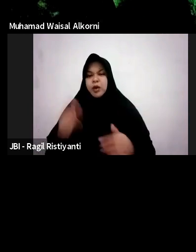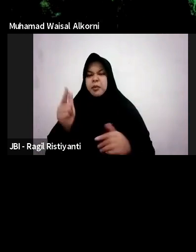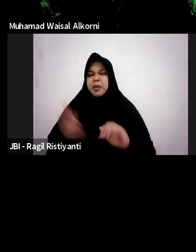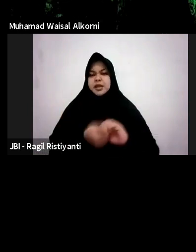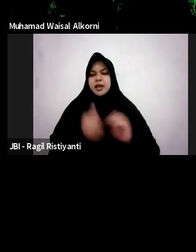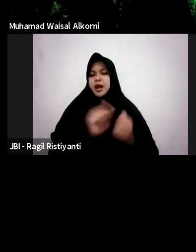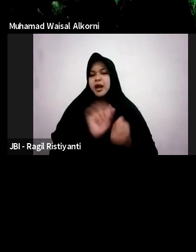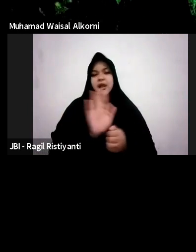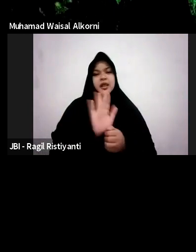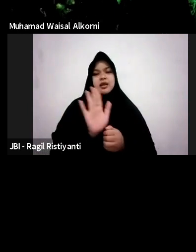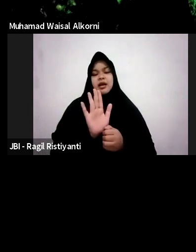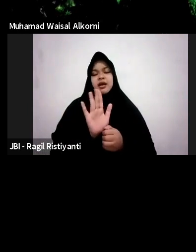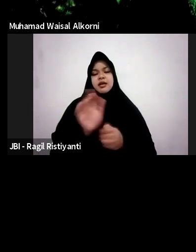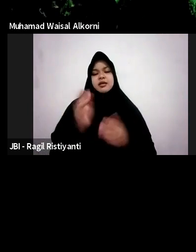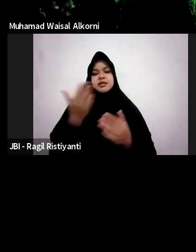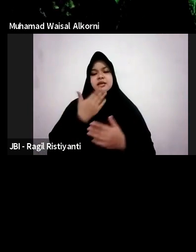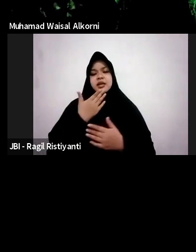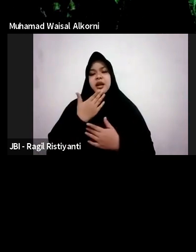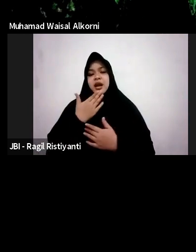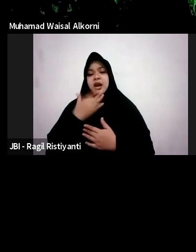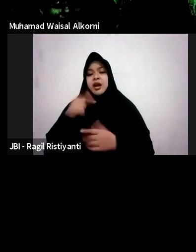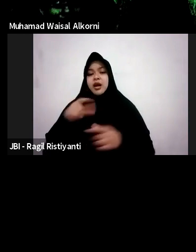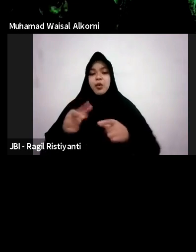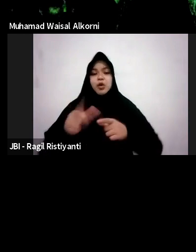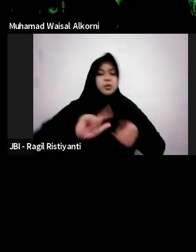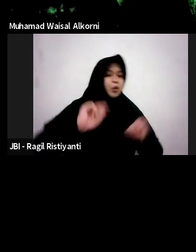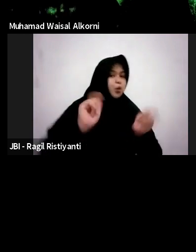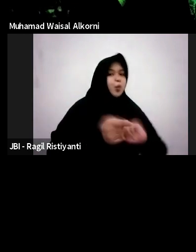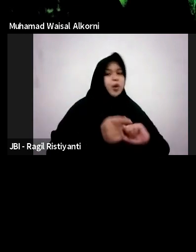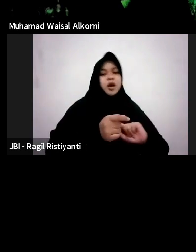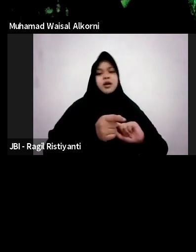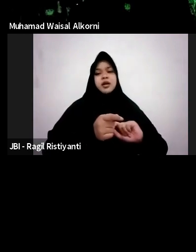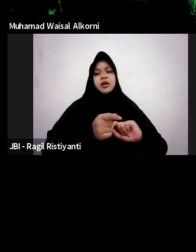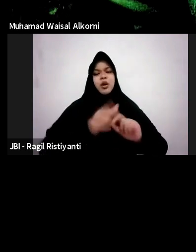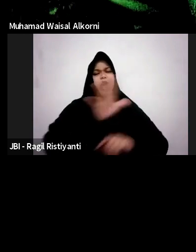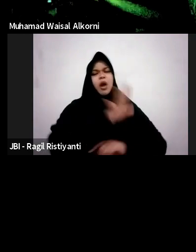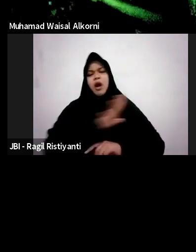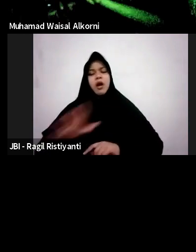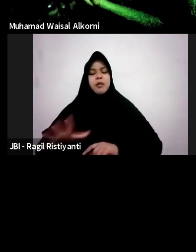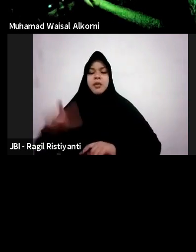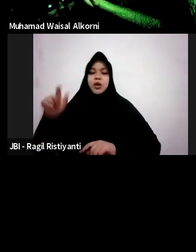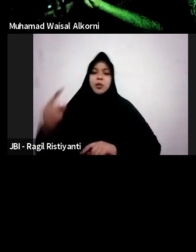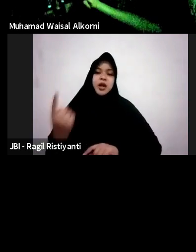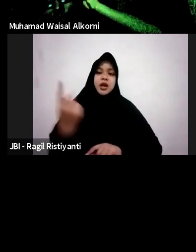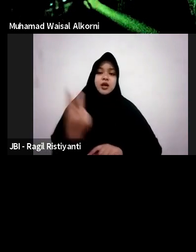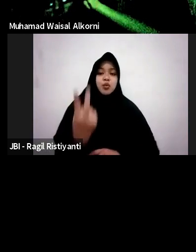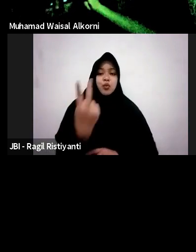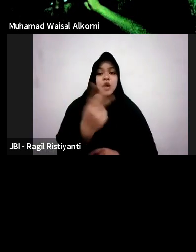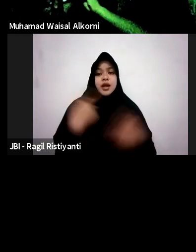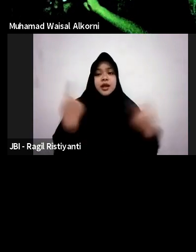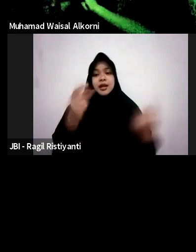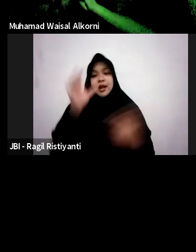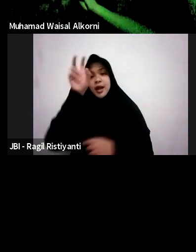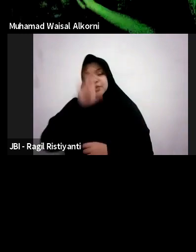tidak sederhana karena proses perubahannya akan menjadi sangat lama itu yang pertama dan yang kedua kita mesti mencari